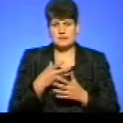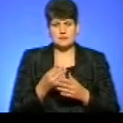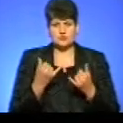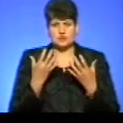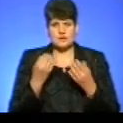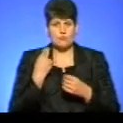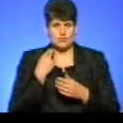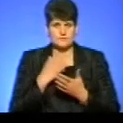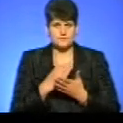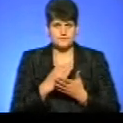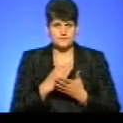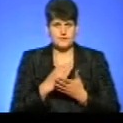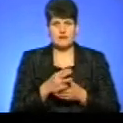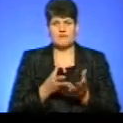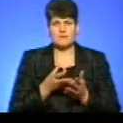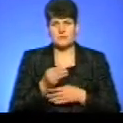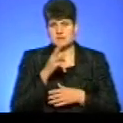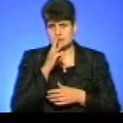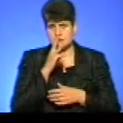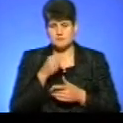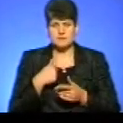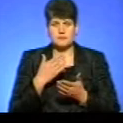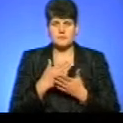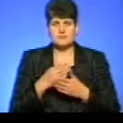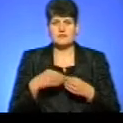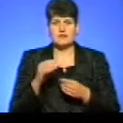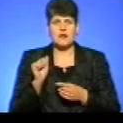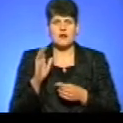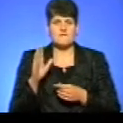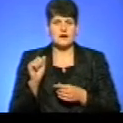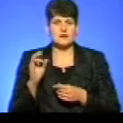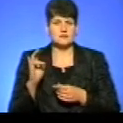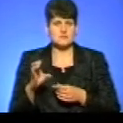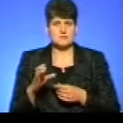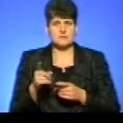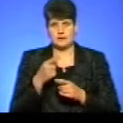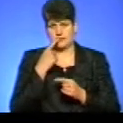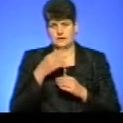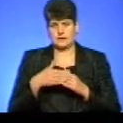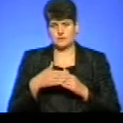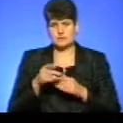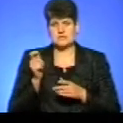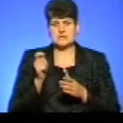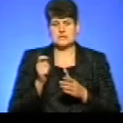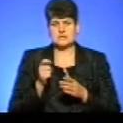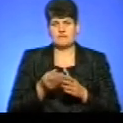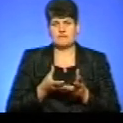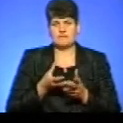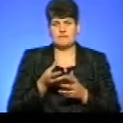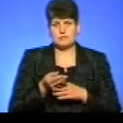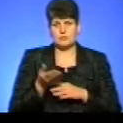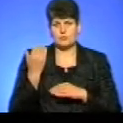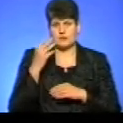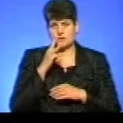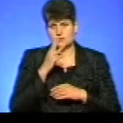боргуємо. Виплата заробітної плати, ми маємо давати аванс. Ми тільки недавно закрили попередню